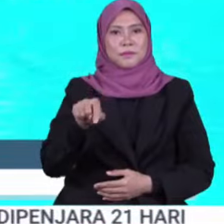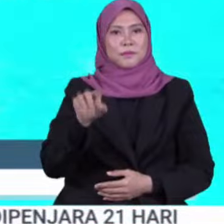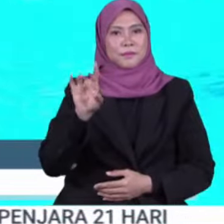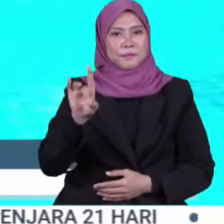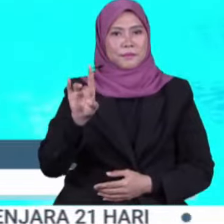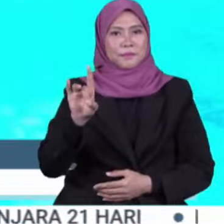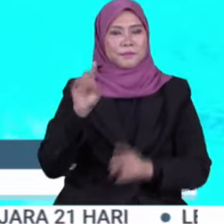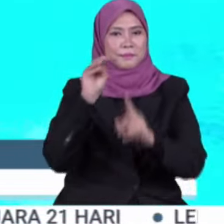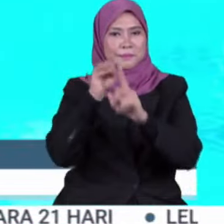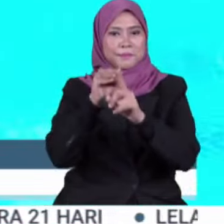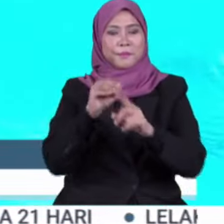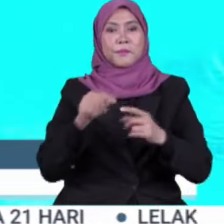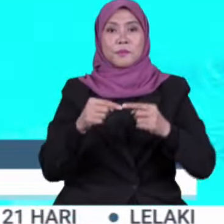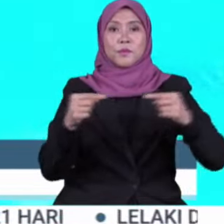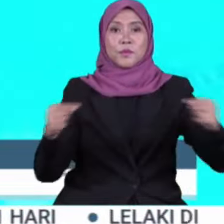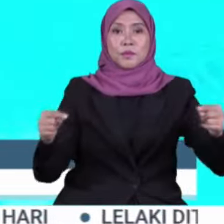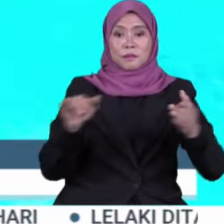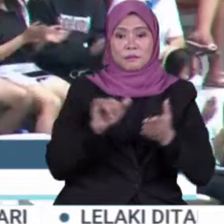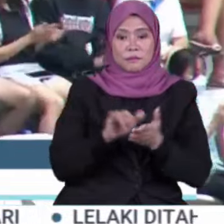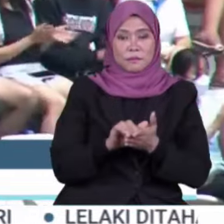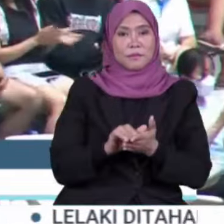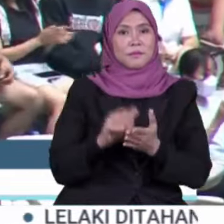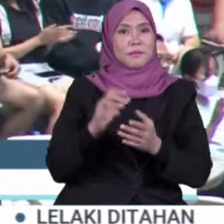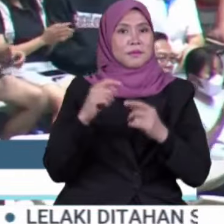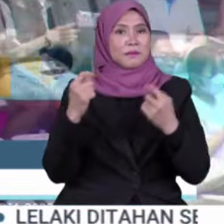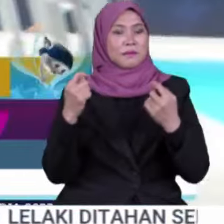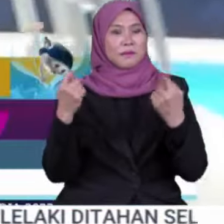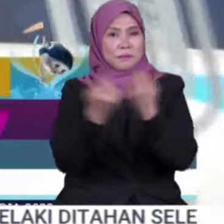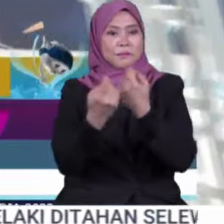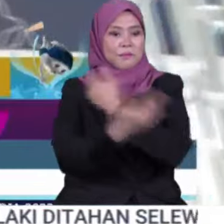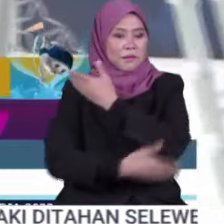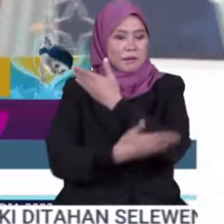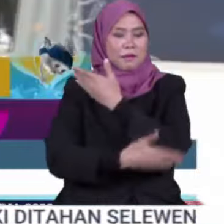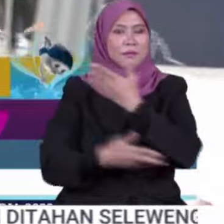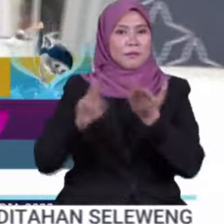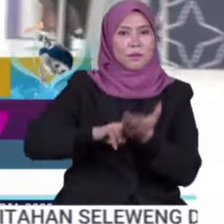362.8 mata. Keputusan ini menyaksikan skuad negara melengkapkan